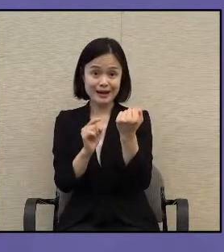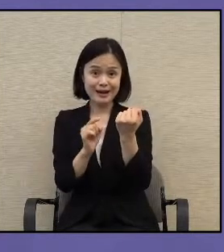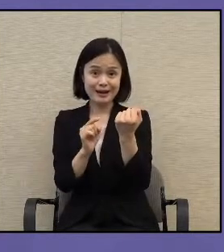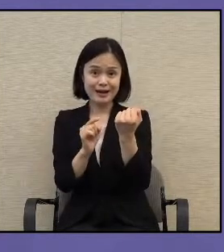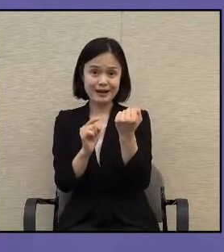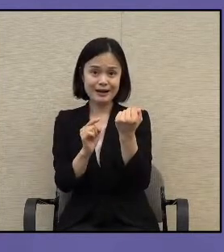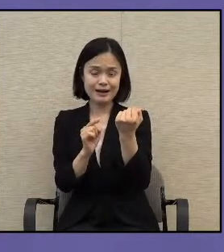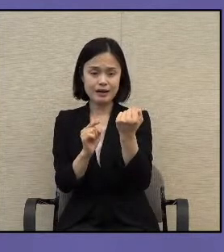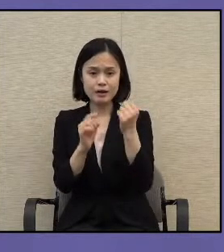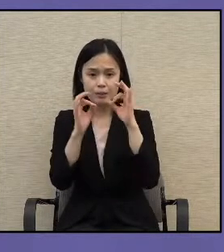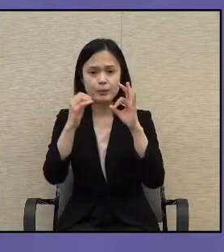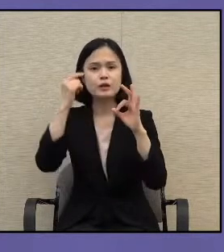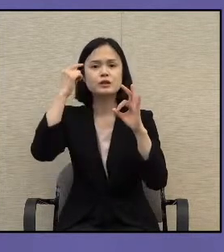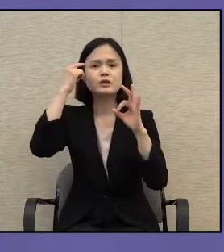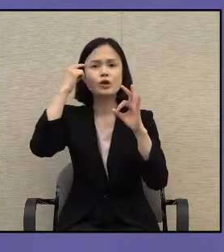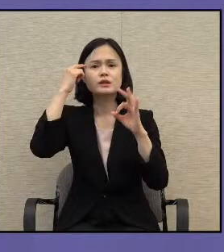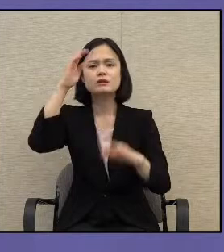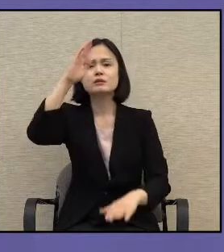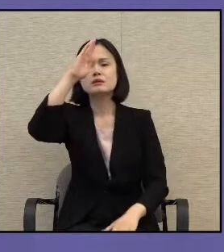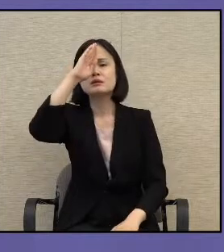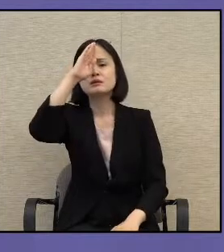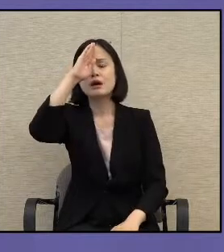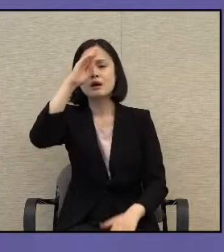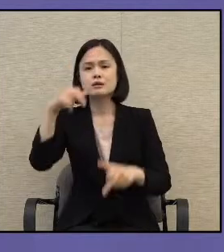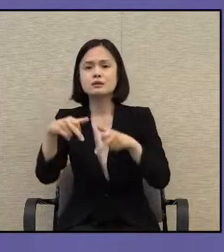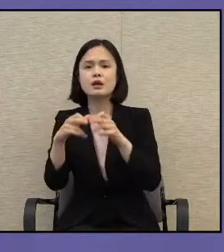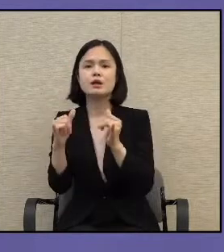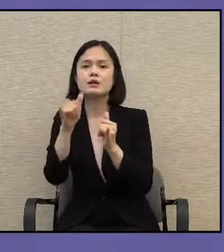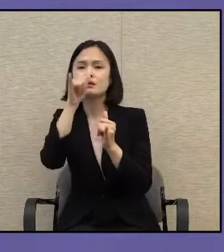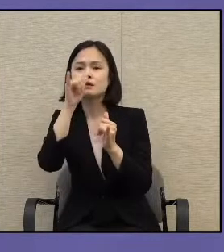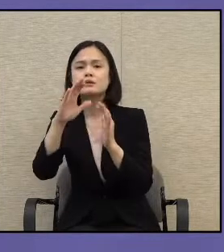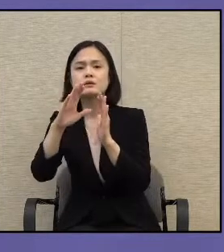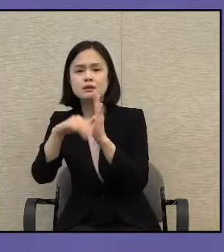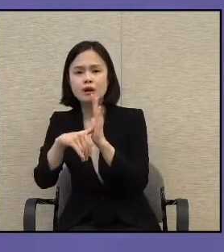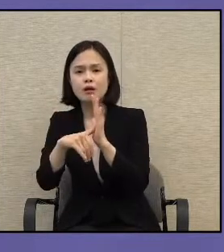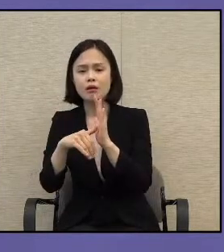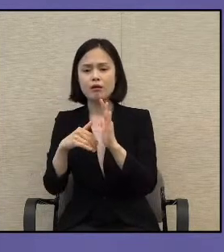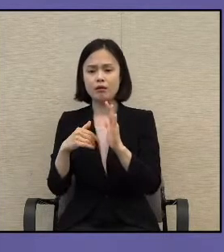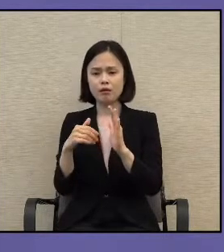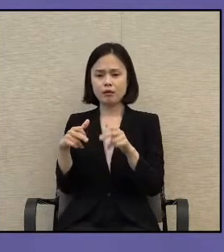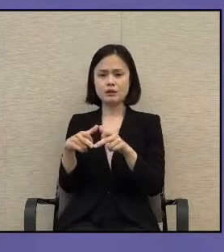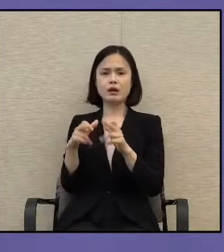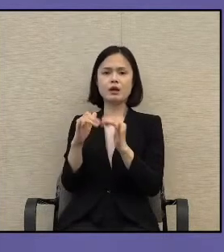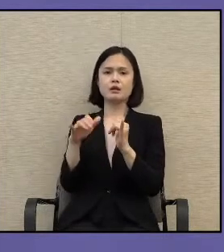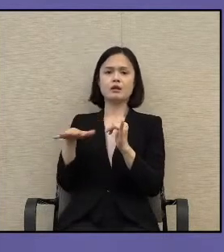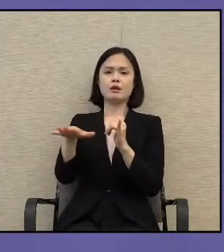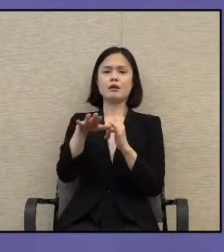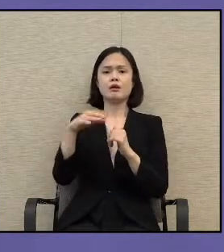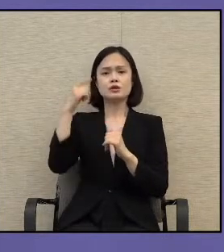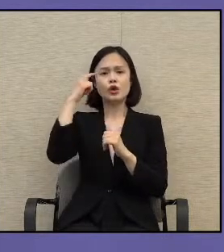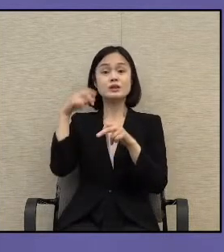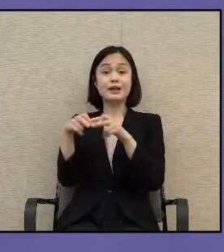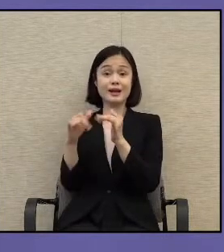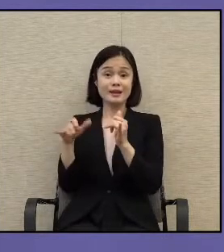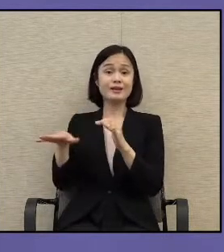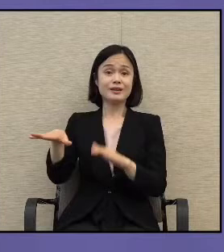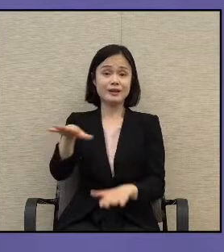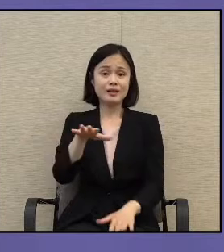이 정신질환에서의 어떤 당사자들에 대한 부분들, 그리고 그들의 앞에서 제가 이야기했던